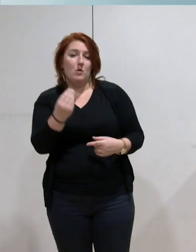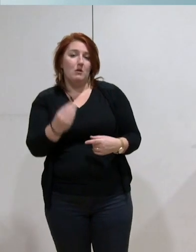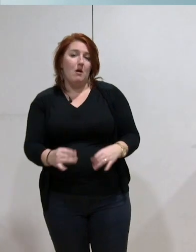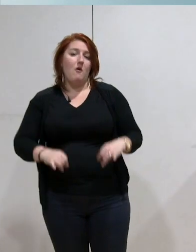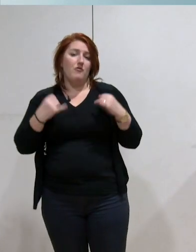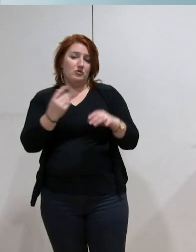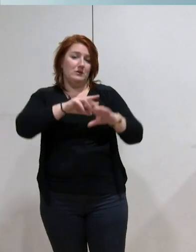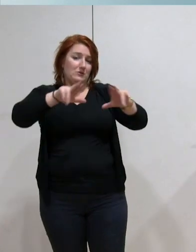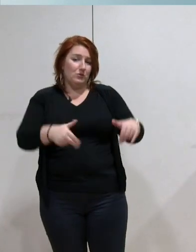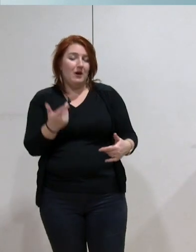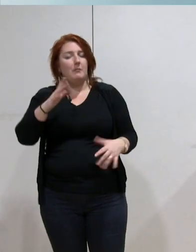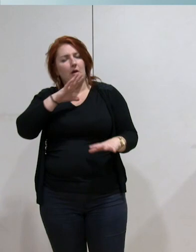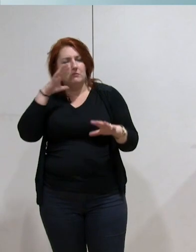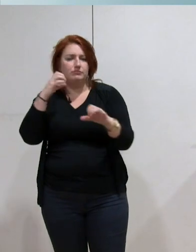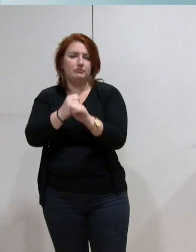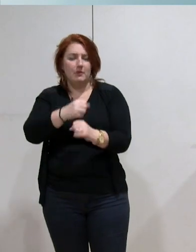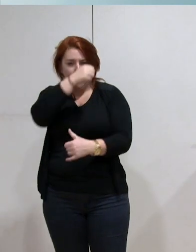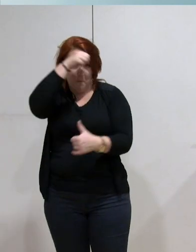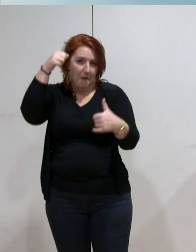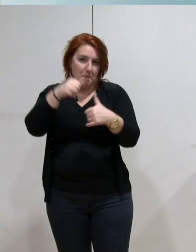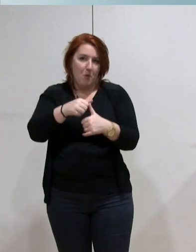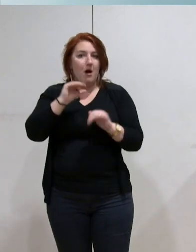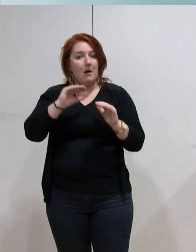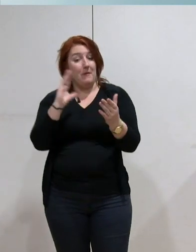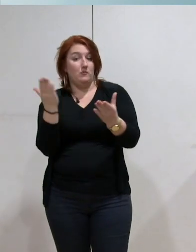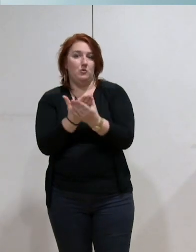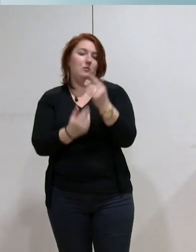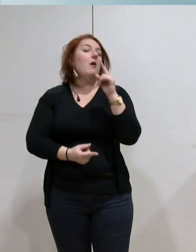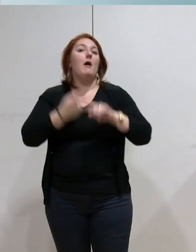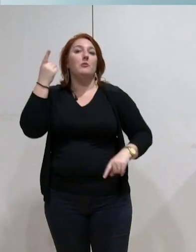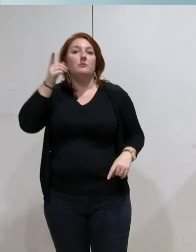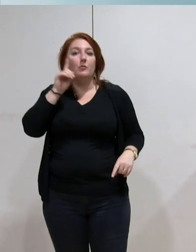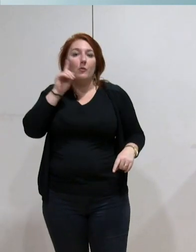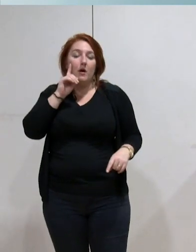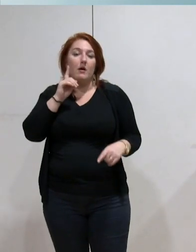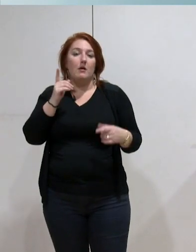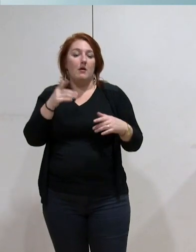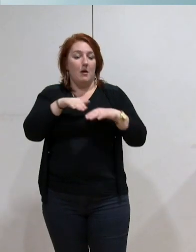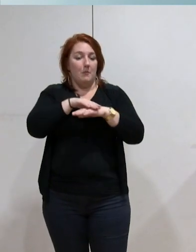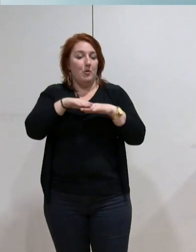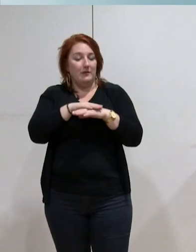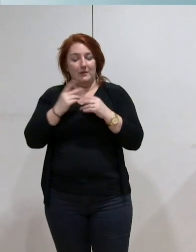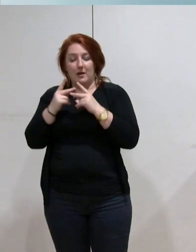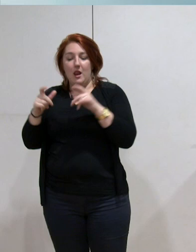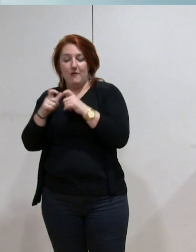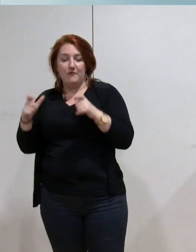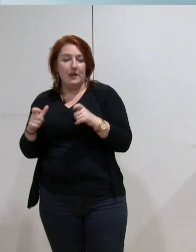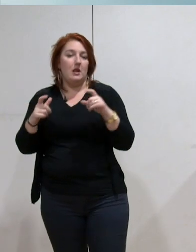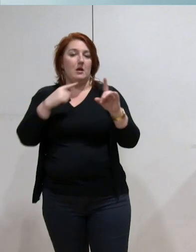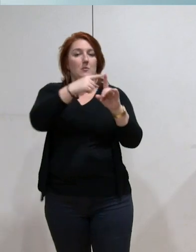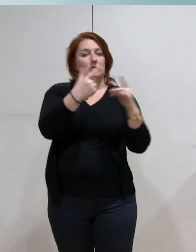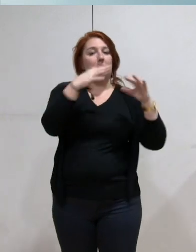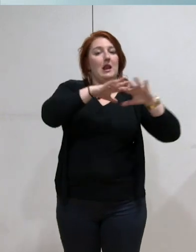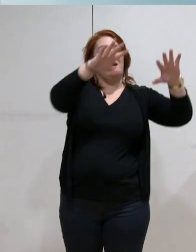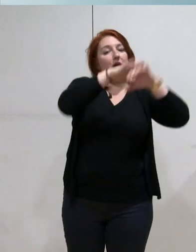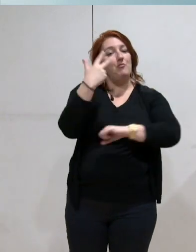PIR y revenir c'est quand même un document important puisqu'il engage la politique conjointe menée par la Ville et la caise à loocation familiale pour